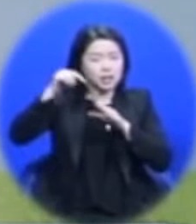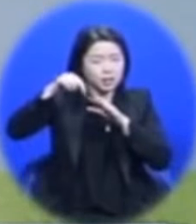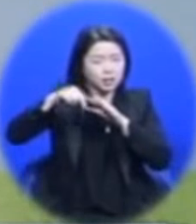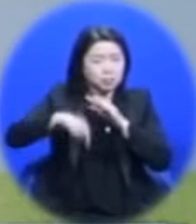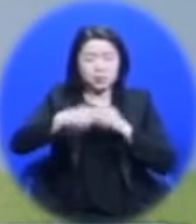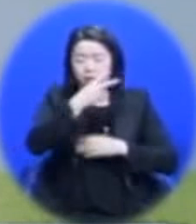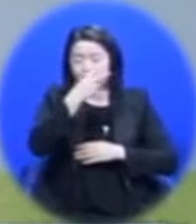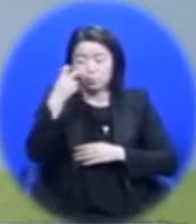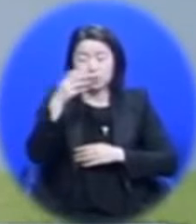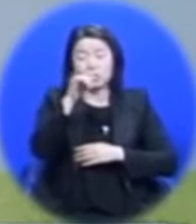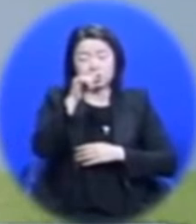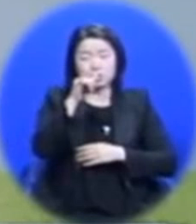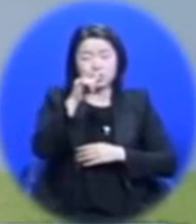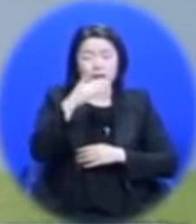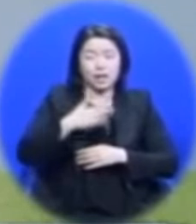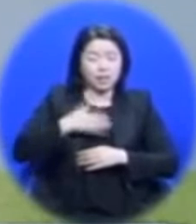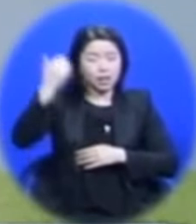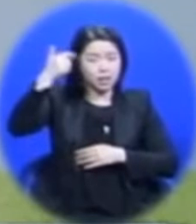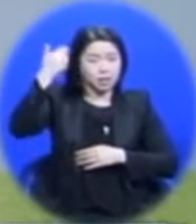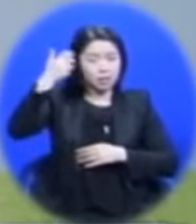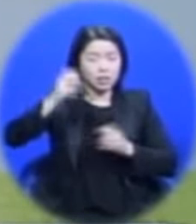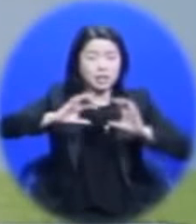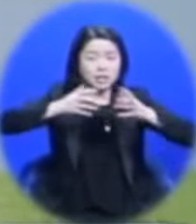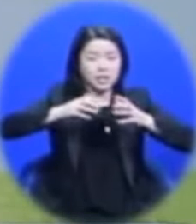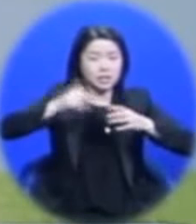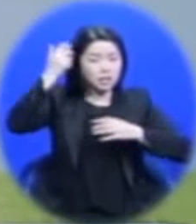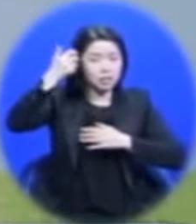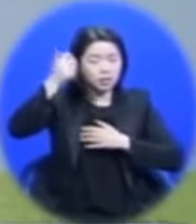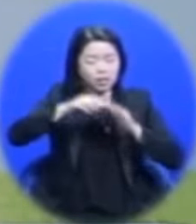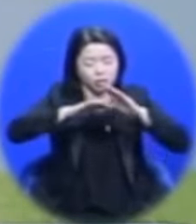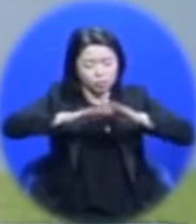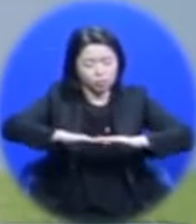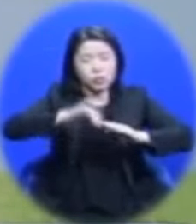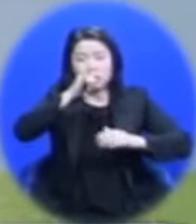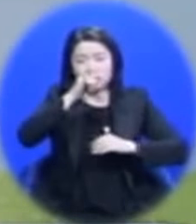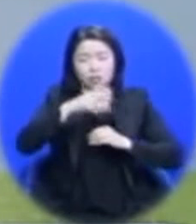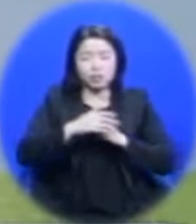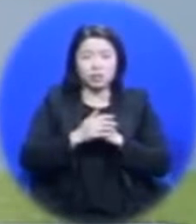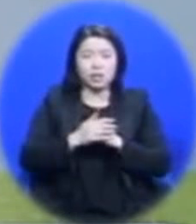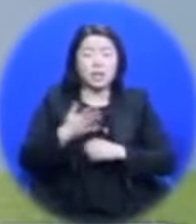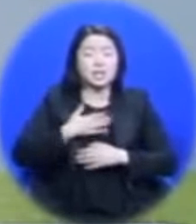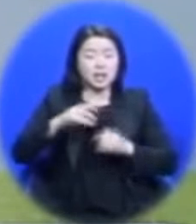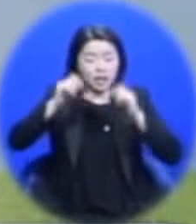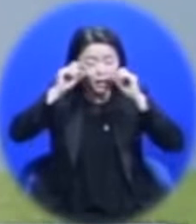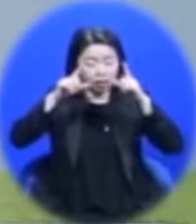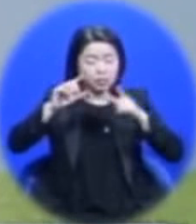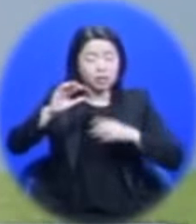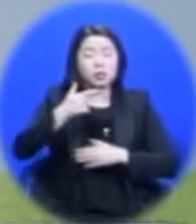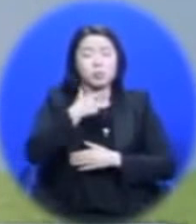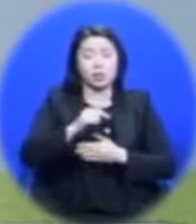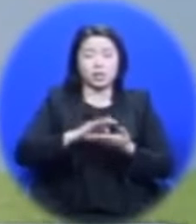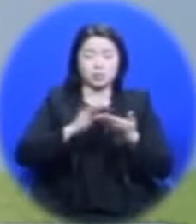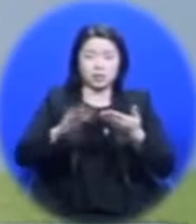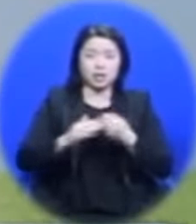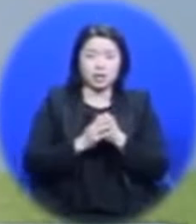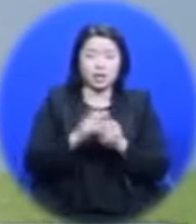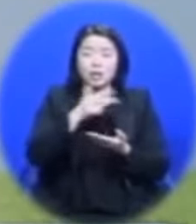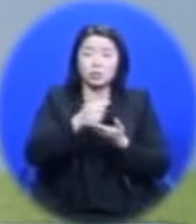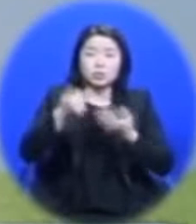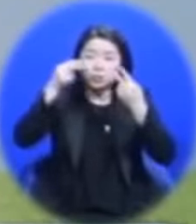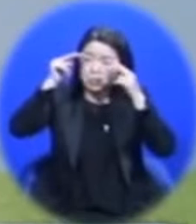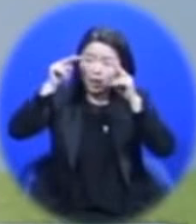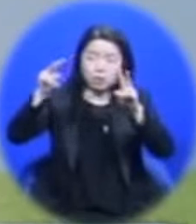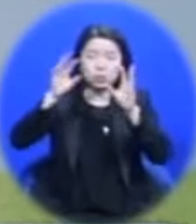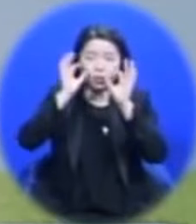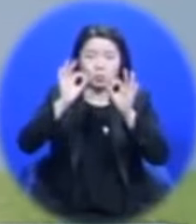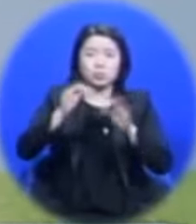잠들어 있었습니다. 내 영이 세상 영에 눌려 있었습니다. 제가 깨어나기 원합니다. 주님 바라보기